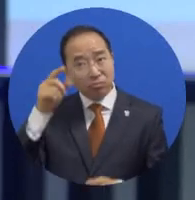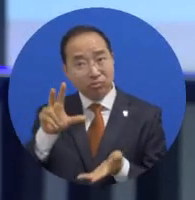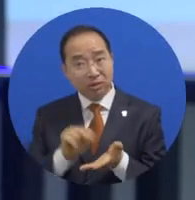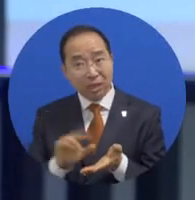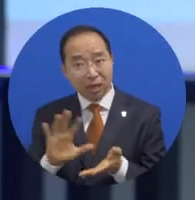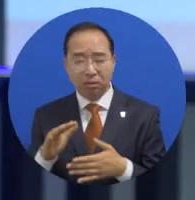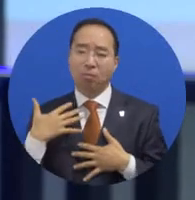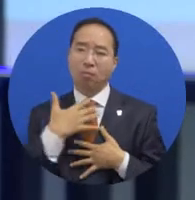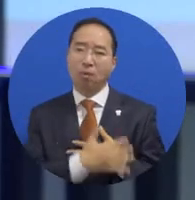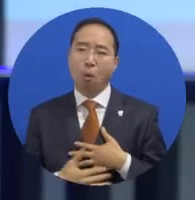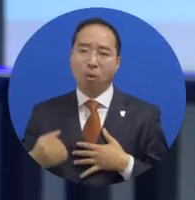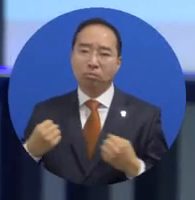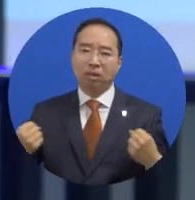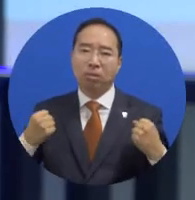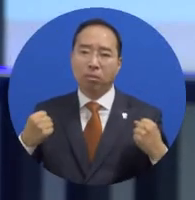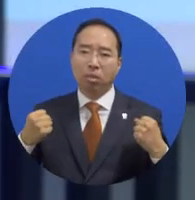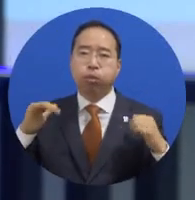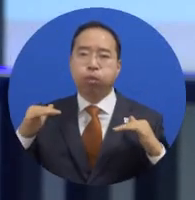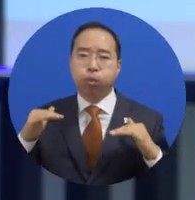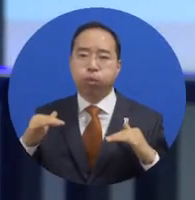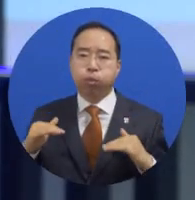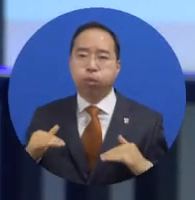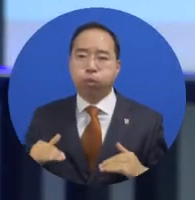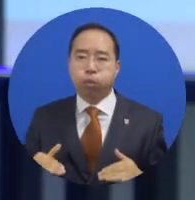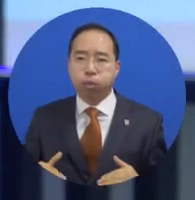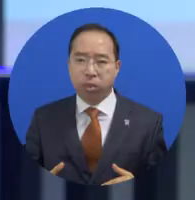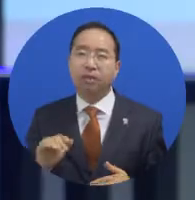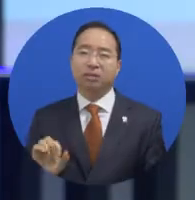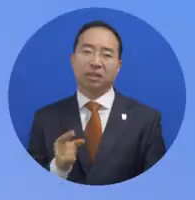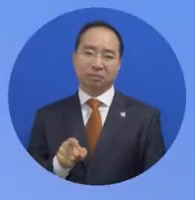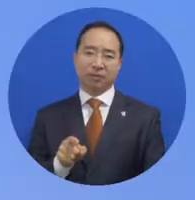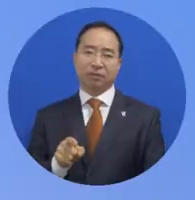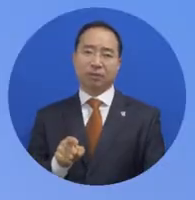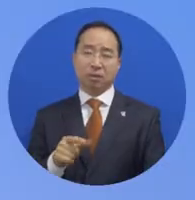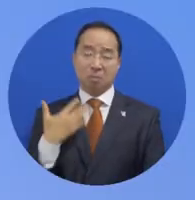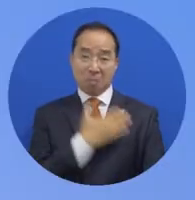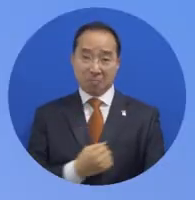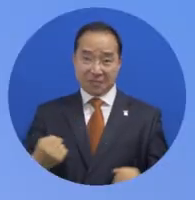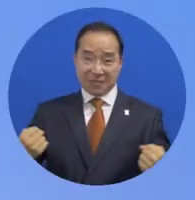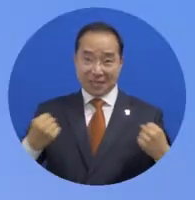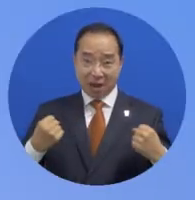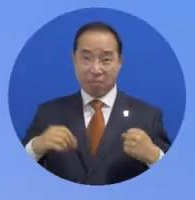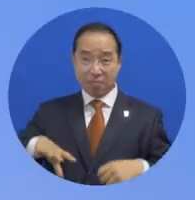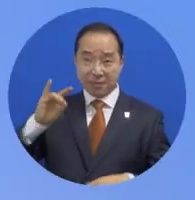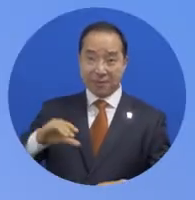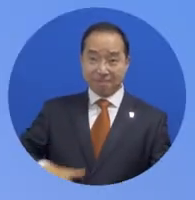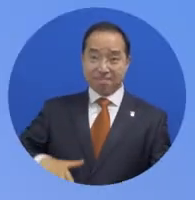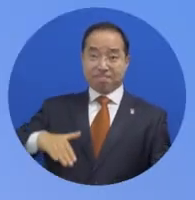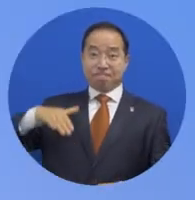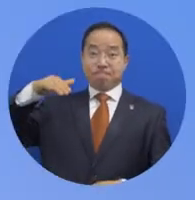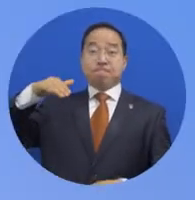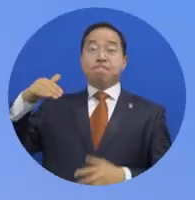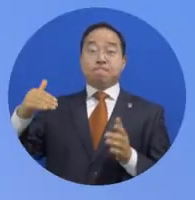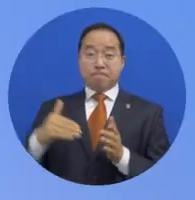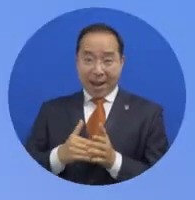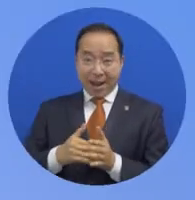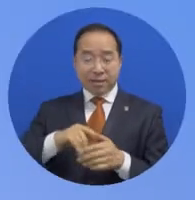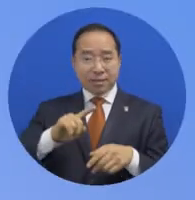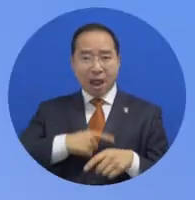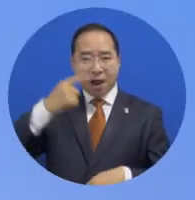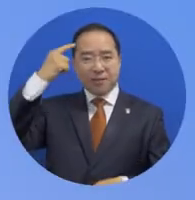아니라 체력이 몸이 무너져서 생기는 증상들입니다. 체력부터 먼저 기르면 정신도